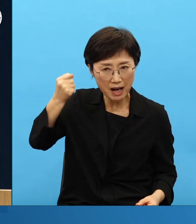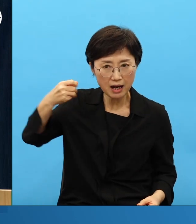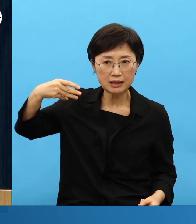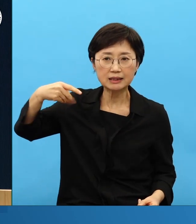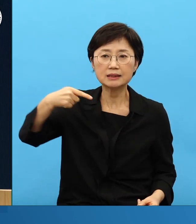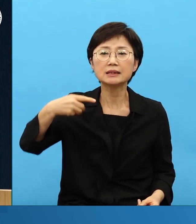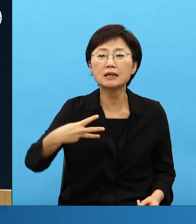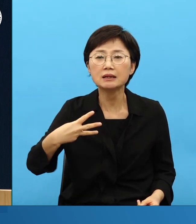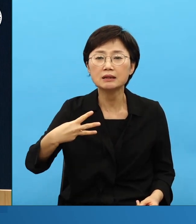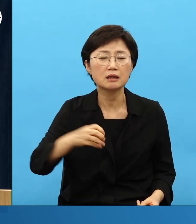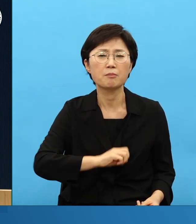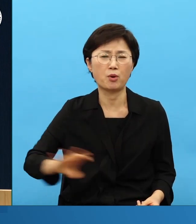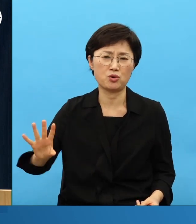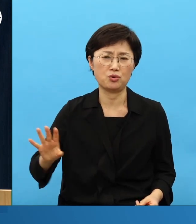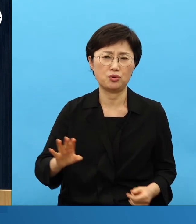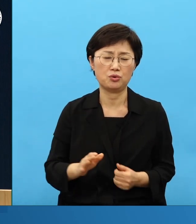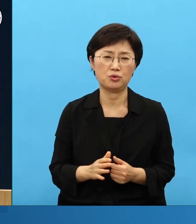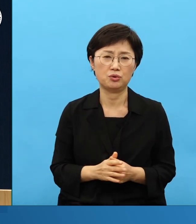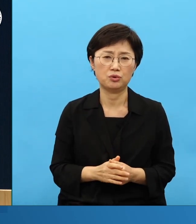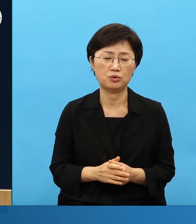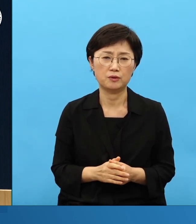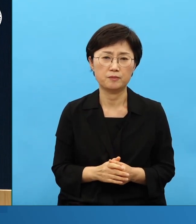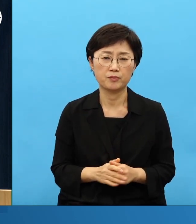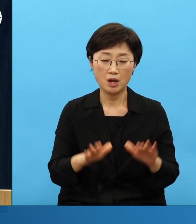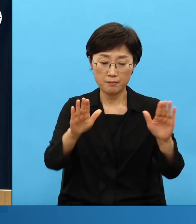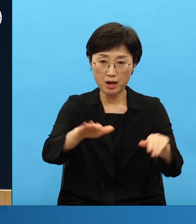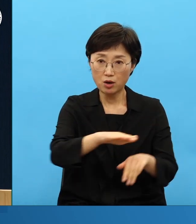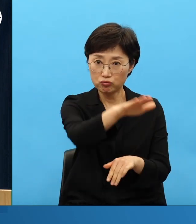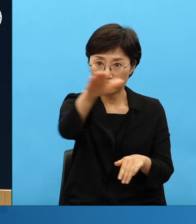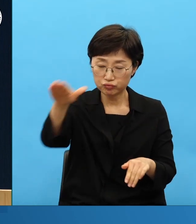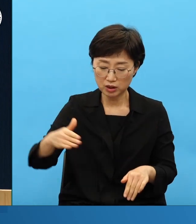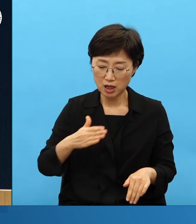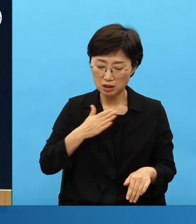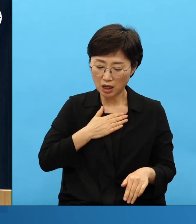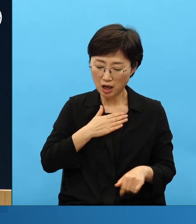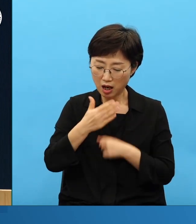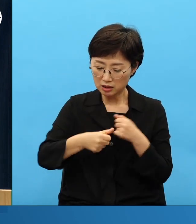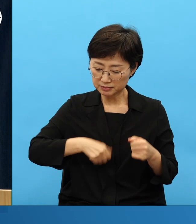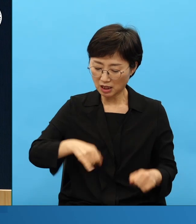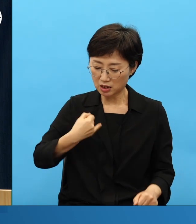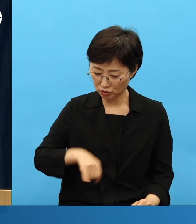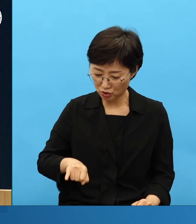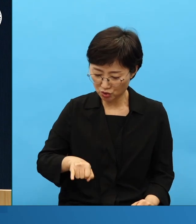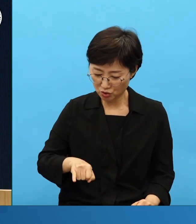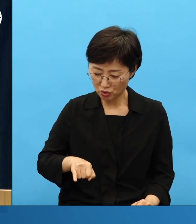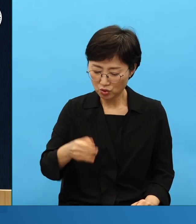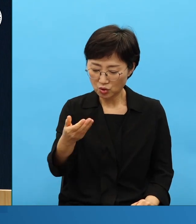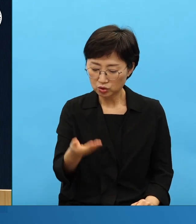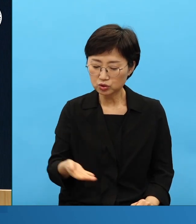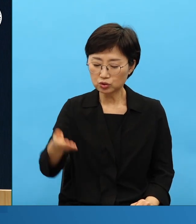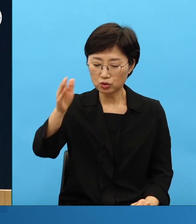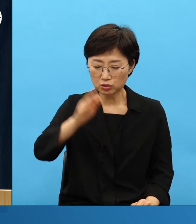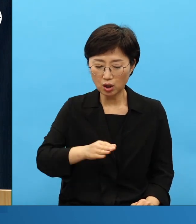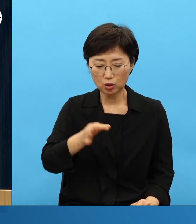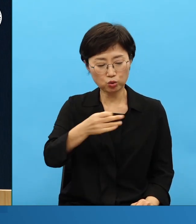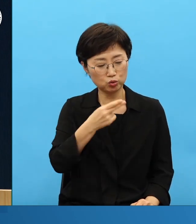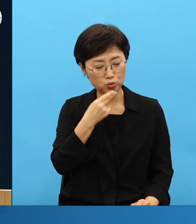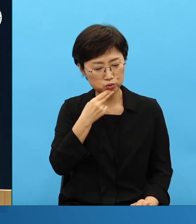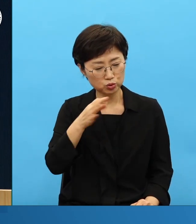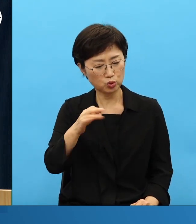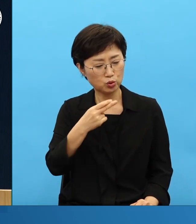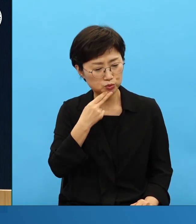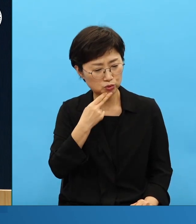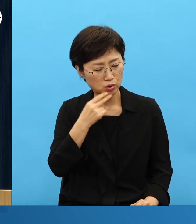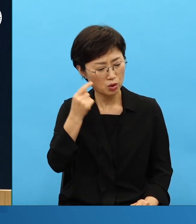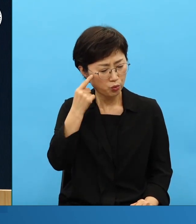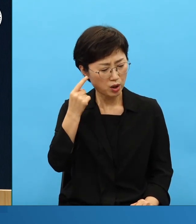자녀인데 맨날 교회가 운영도 안 되고 어려워 그렇게 막 살아가야 되느냐. 하나님의 자녀인데 우리는 틀 깨야 돼요.